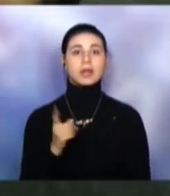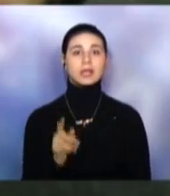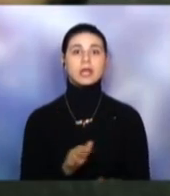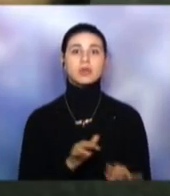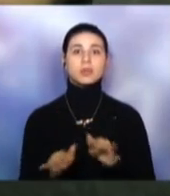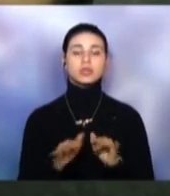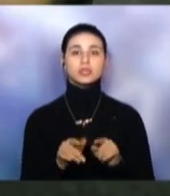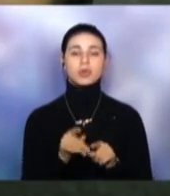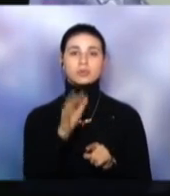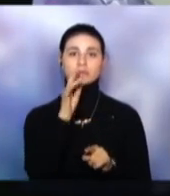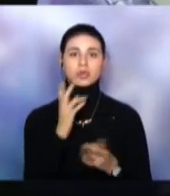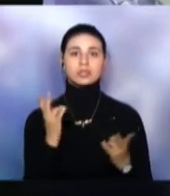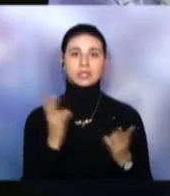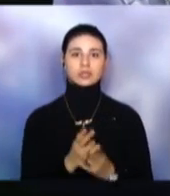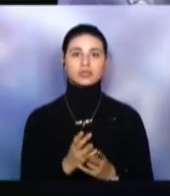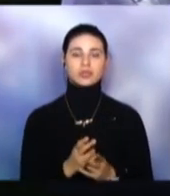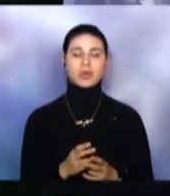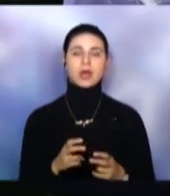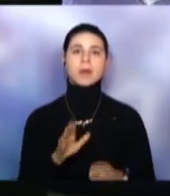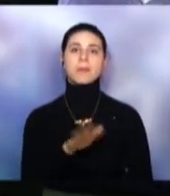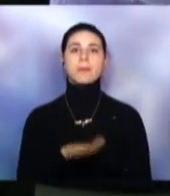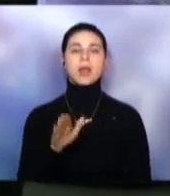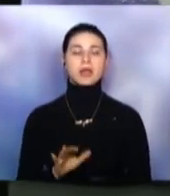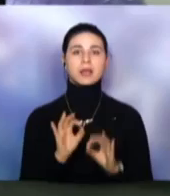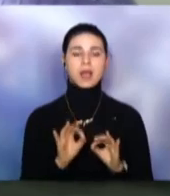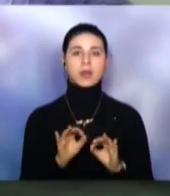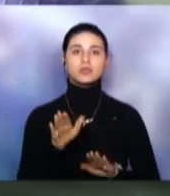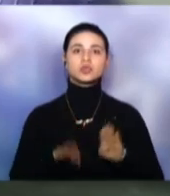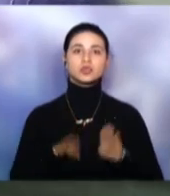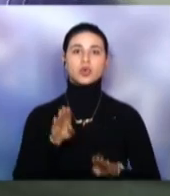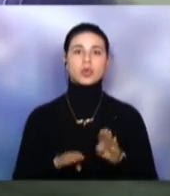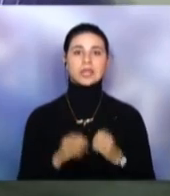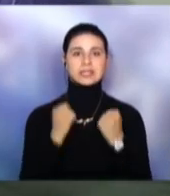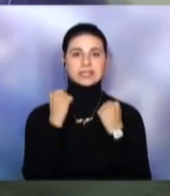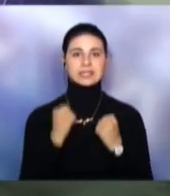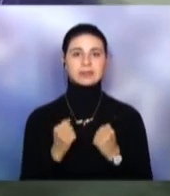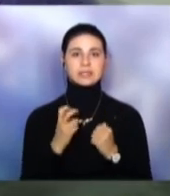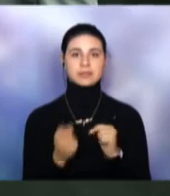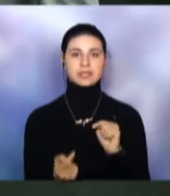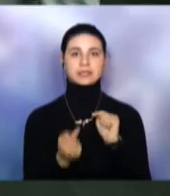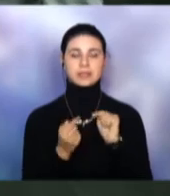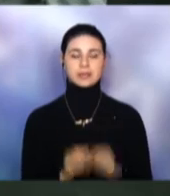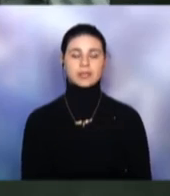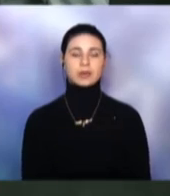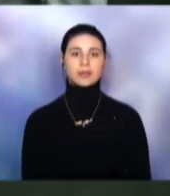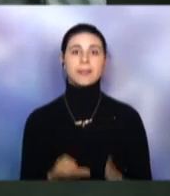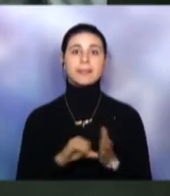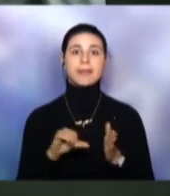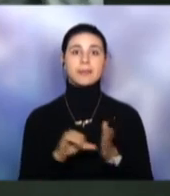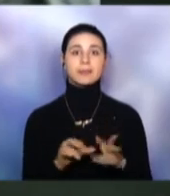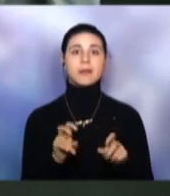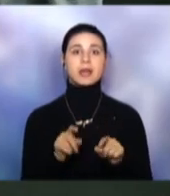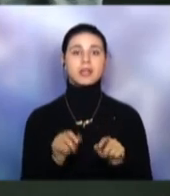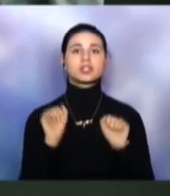მოძრაობის პროცესში საჭიროა კიდურის წონის გადაადგილება სიმძიმის ძალის საწინააღმდეგოდ. დამხმარე საშუალების